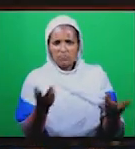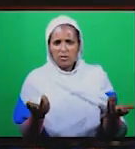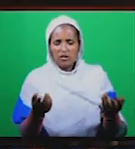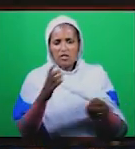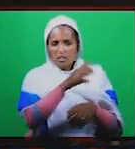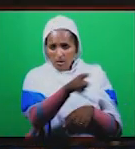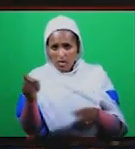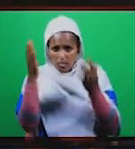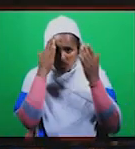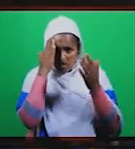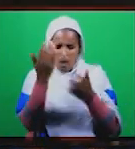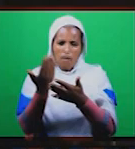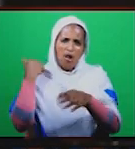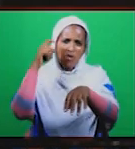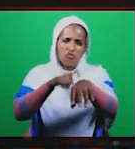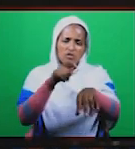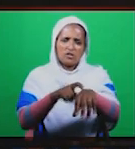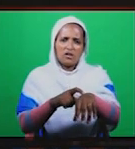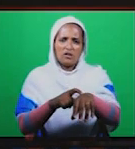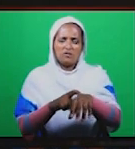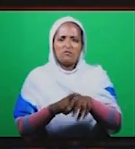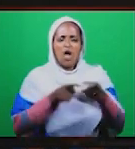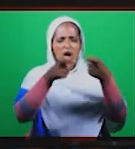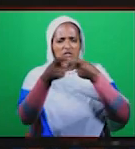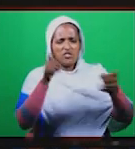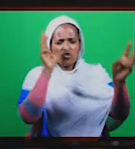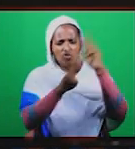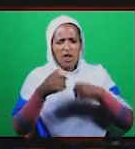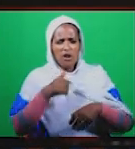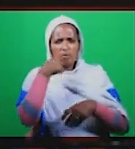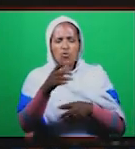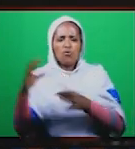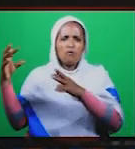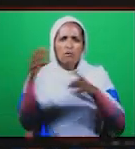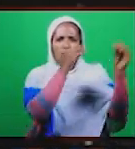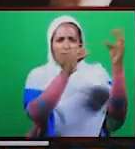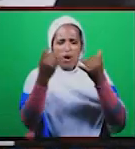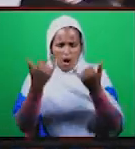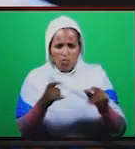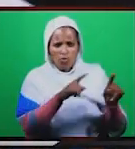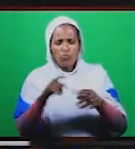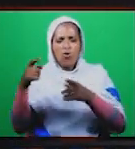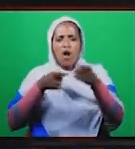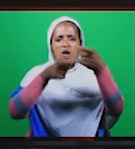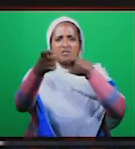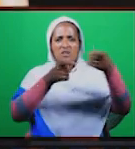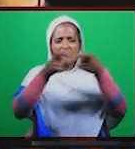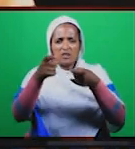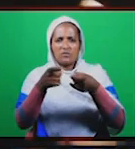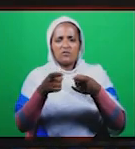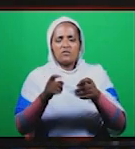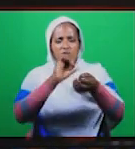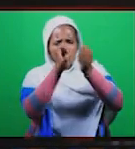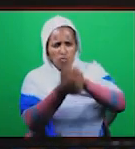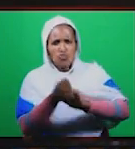ኑሯችሁን ለመምራት ጥረት ማድረግ ያለ እና መንግስት የሚሰጠውን መመሪያ እና እንደምታውቁት ባለፈው ጊዜ